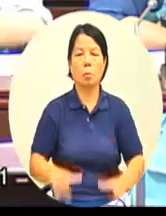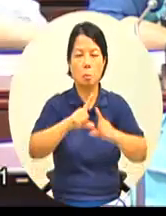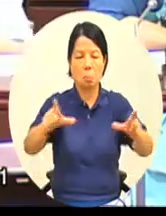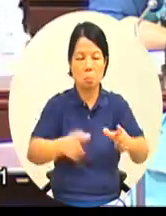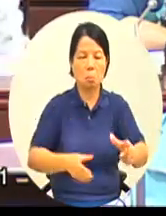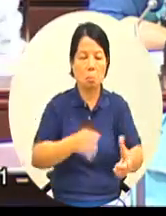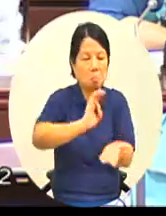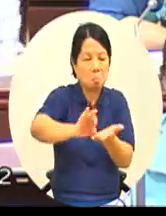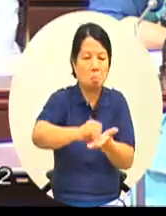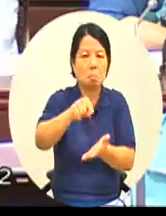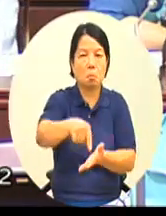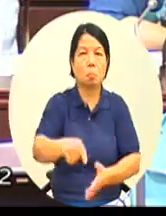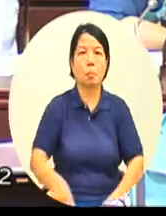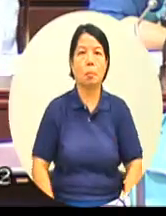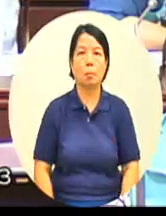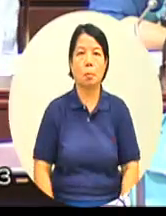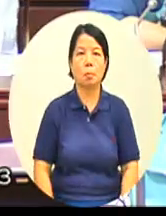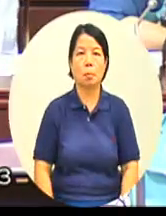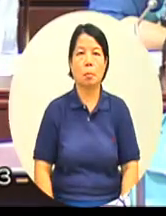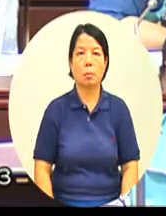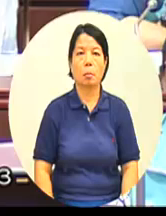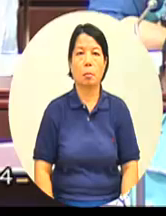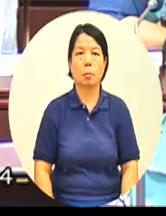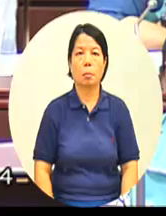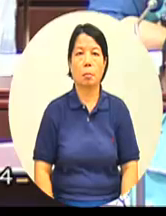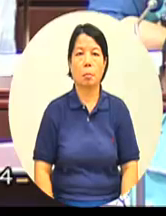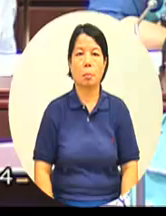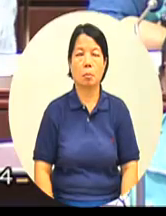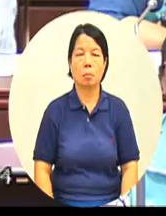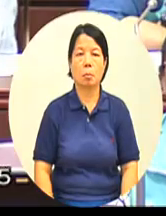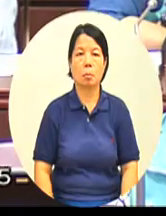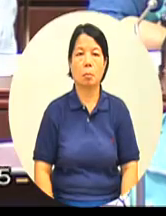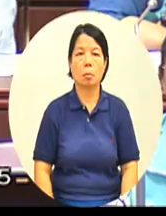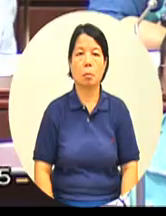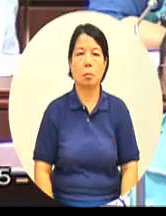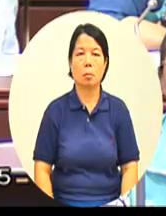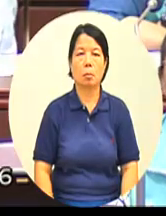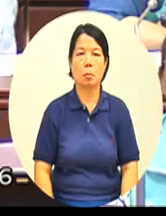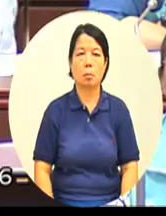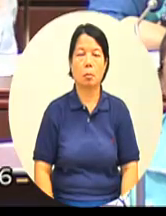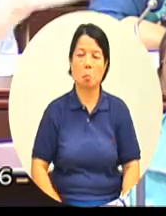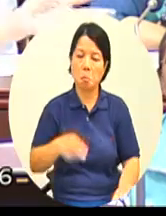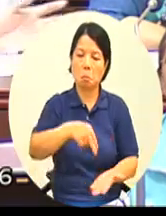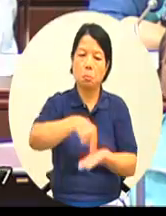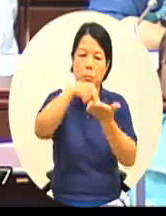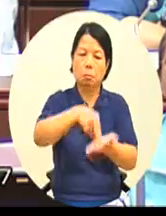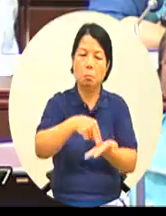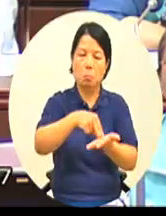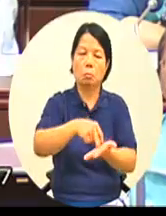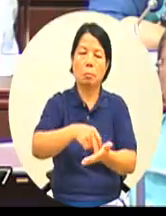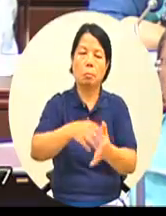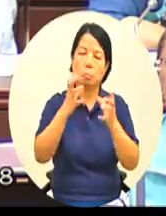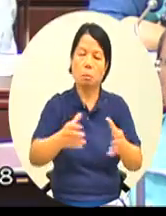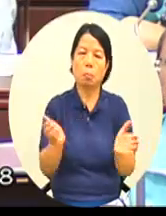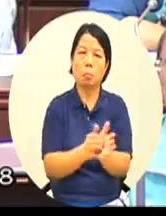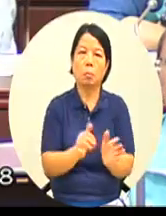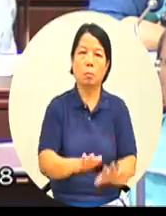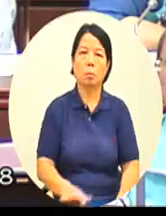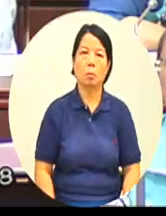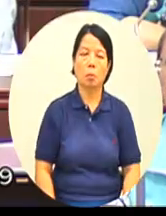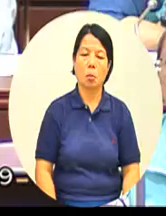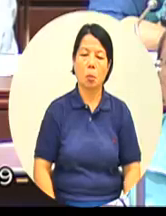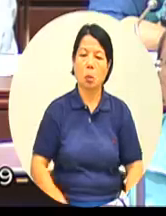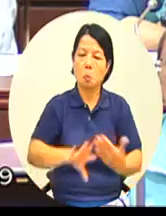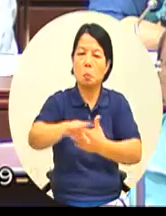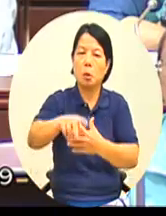尤其那个电梯 是很肯定。对啊，电梯就是我一再要求一定要有 的嘛。所以其他的点其实要用到2-3千万